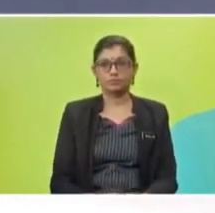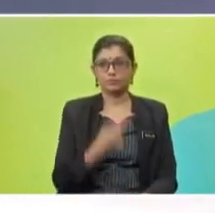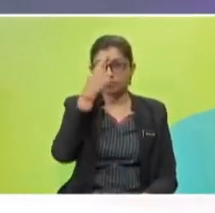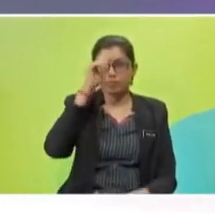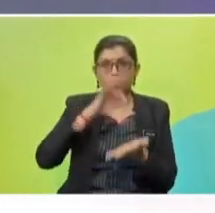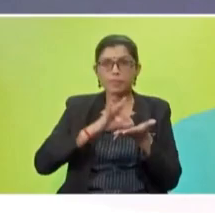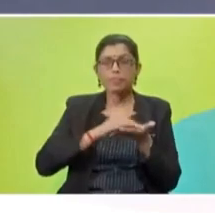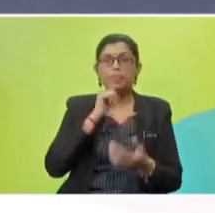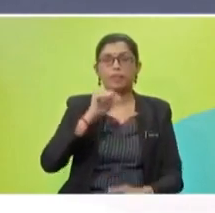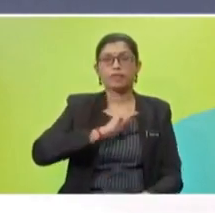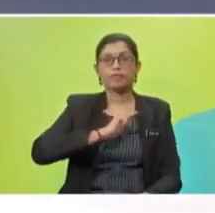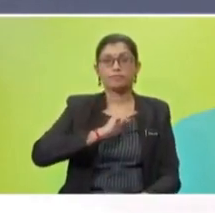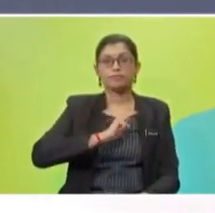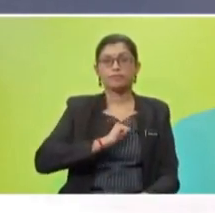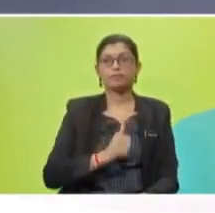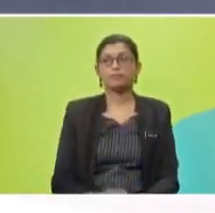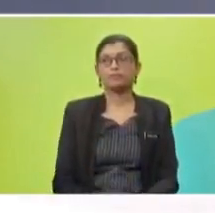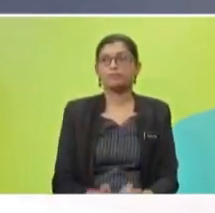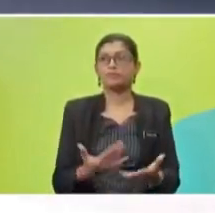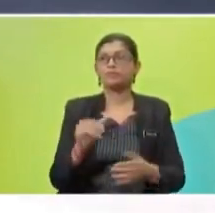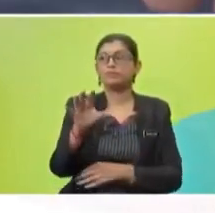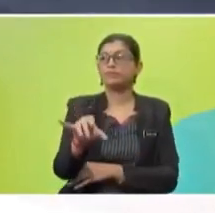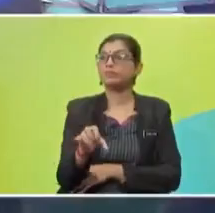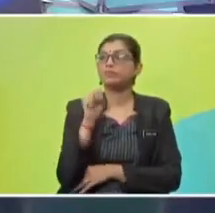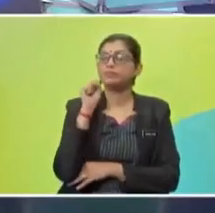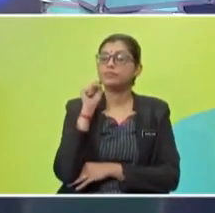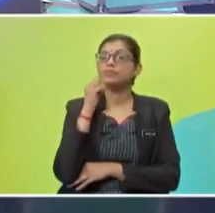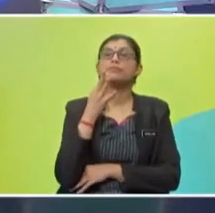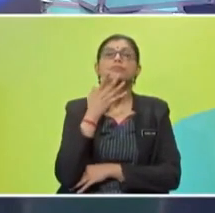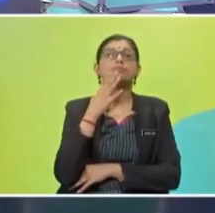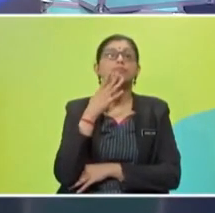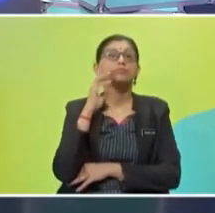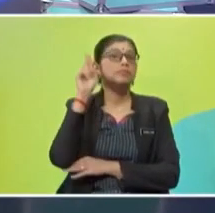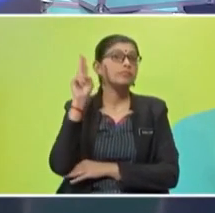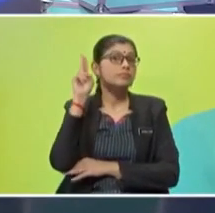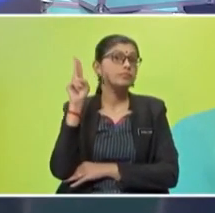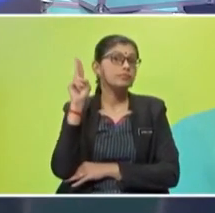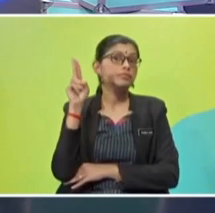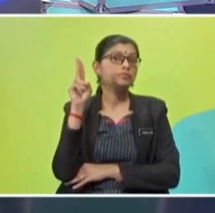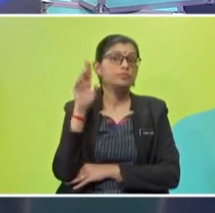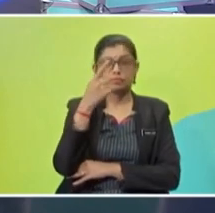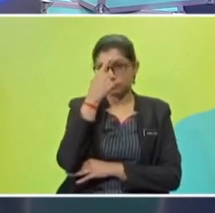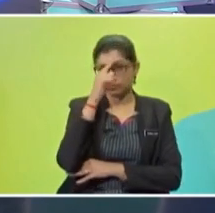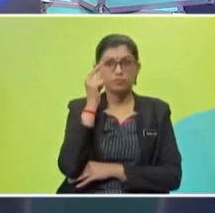Pauli lagi meniup tomat Ayu ya oke